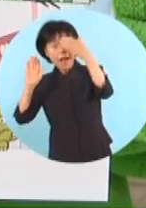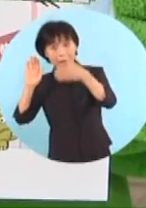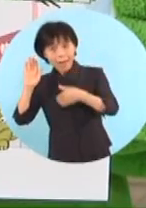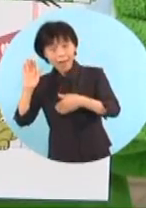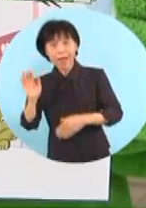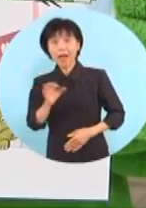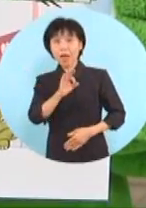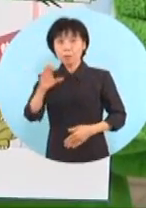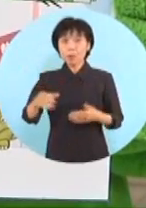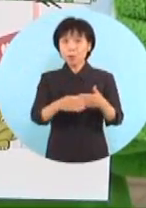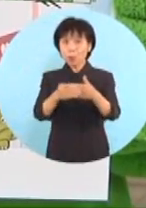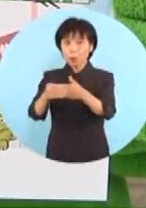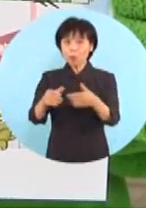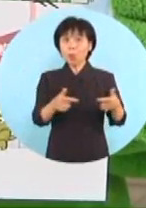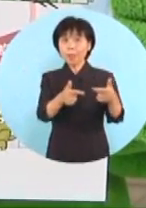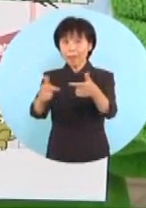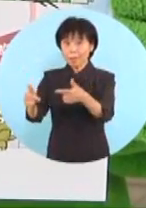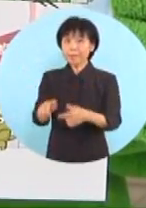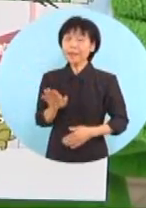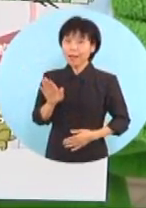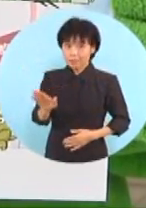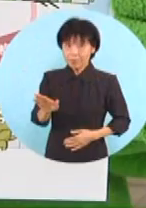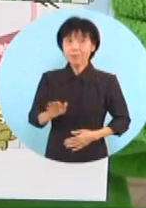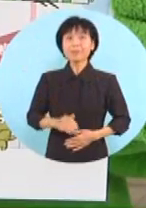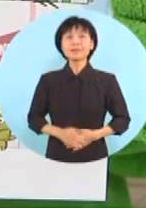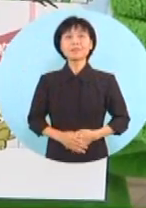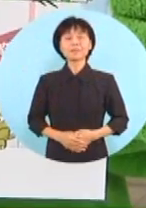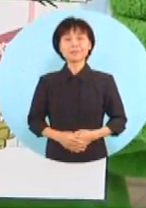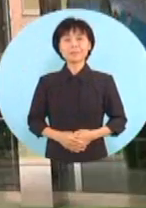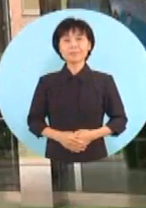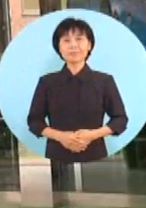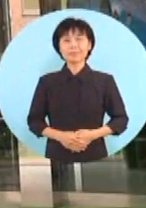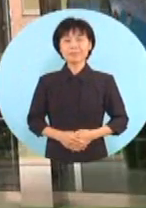無料送迎バスが運行されるんだ。